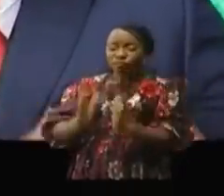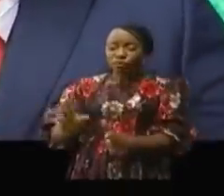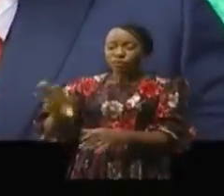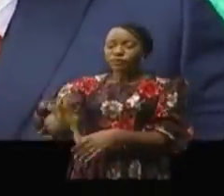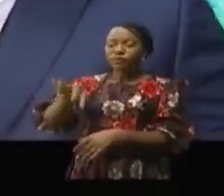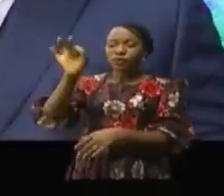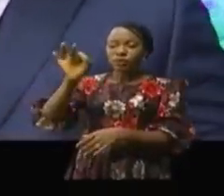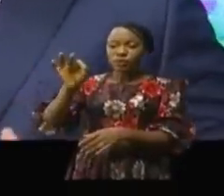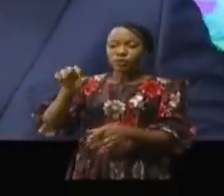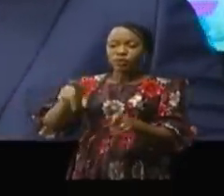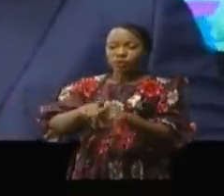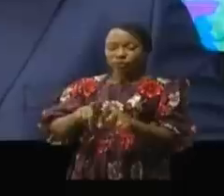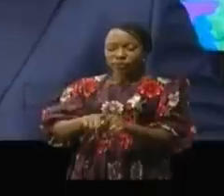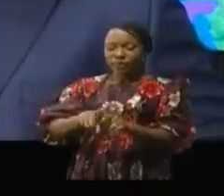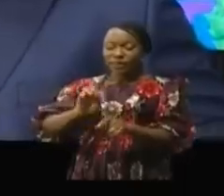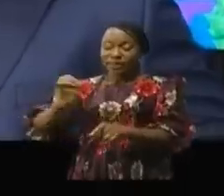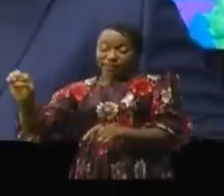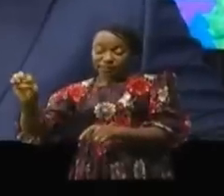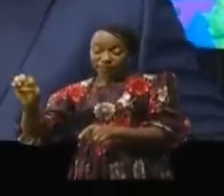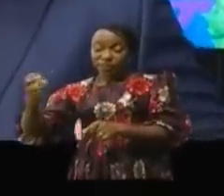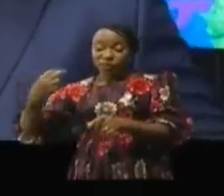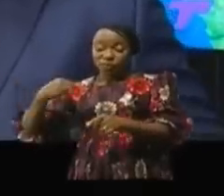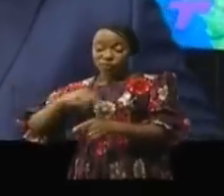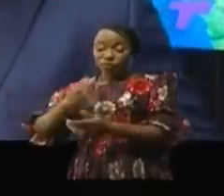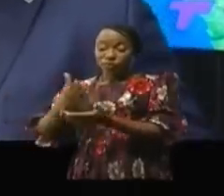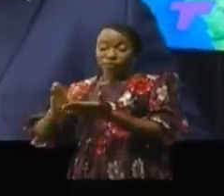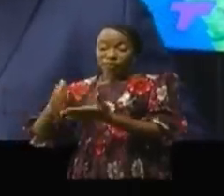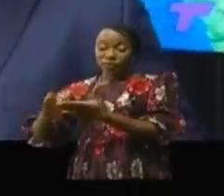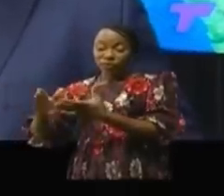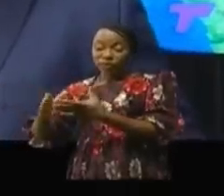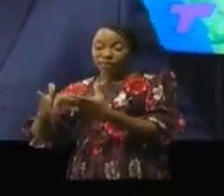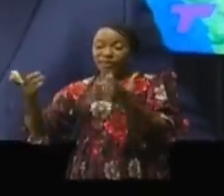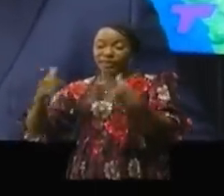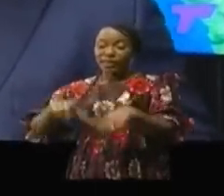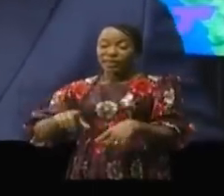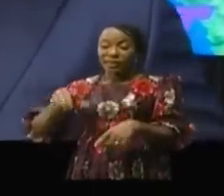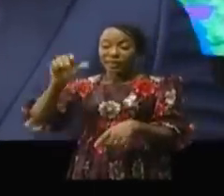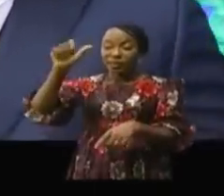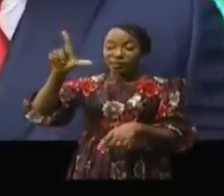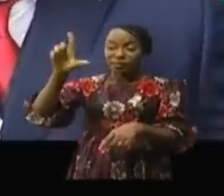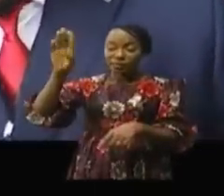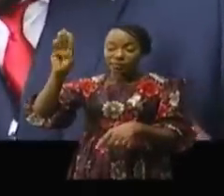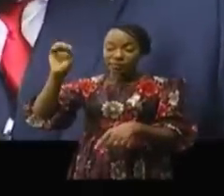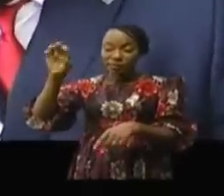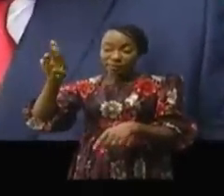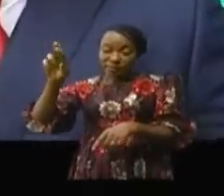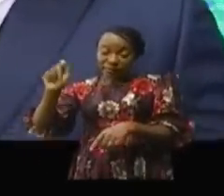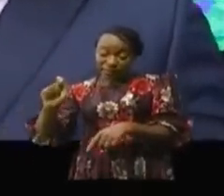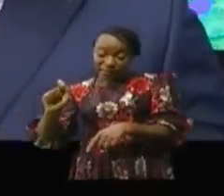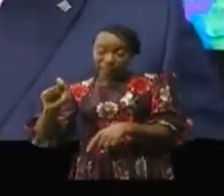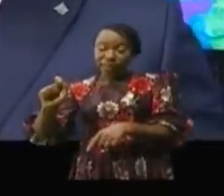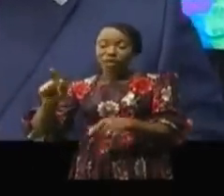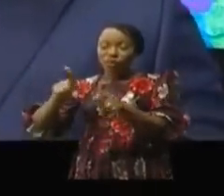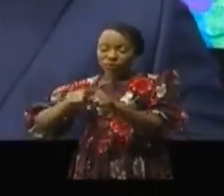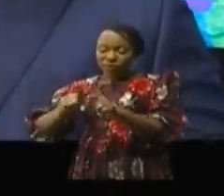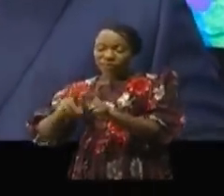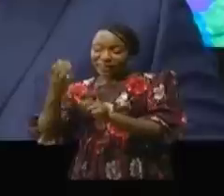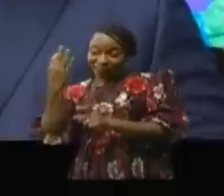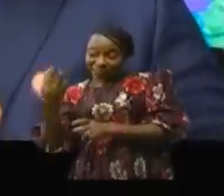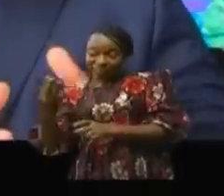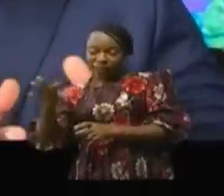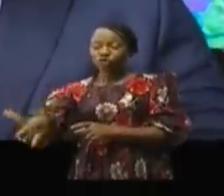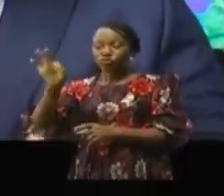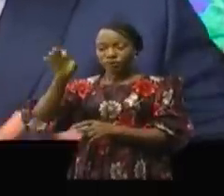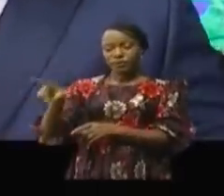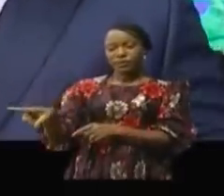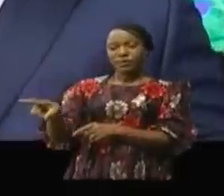les Graben Albertines à l'est, où nous partageons les lacs Albert avec l'Ouganda. Il y a 4 blocs qui ont été sélectionnés. Nous